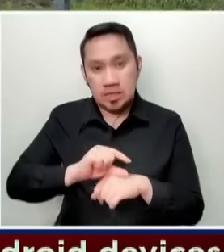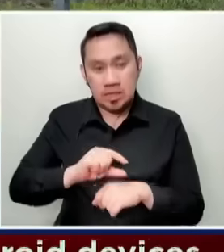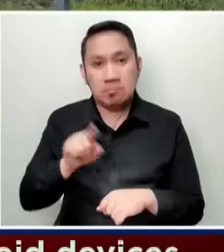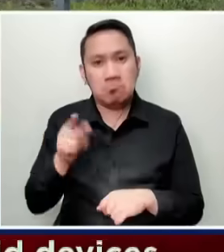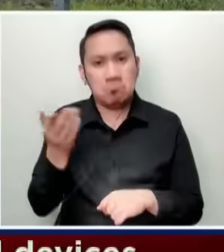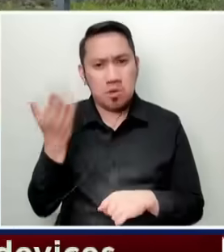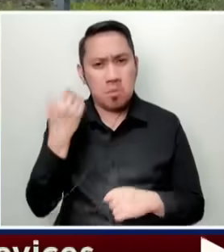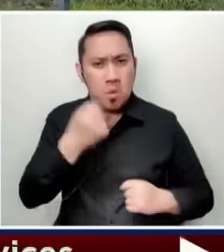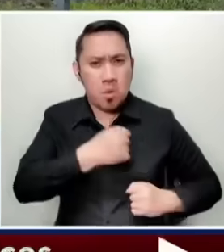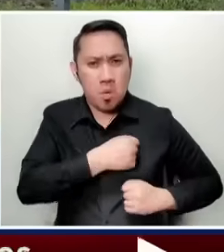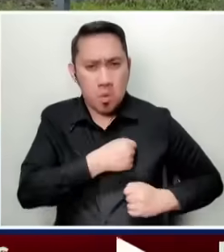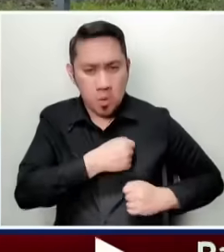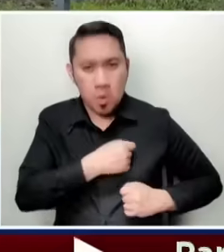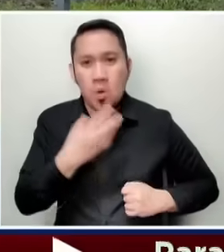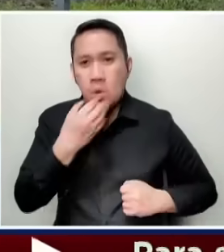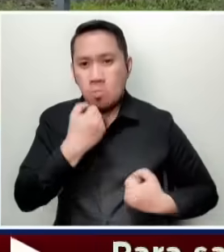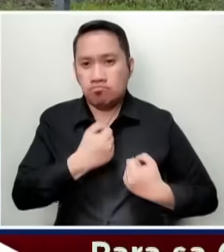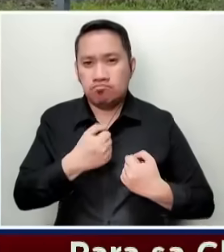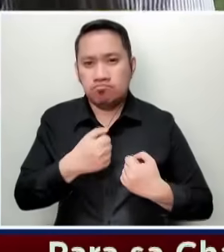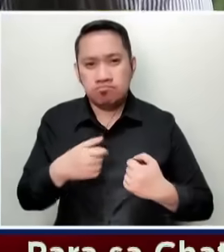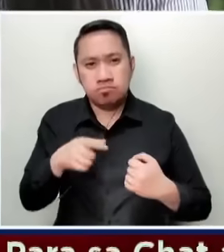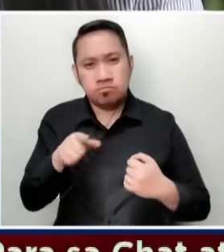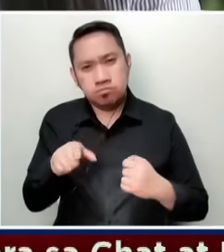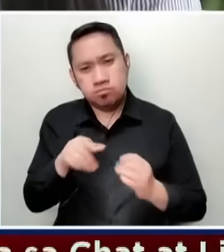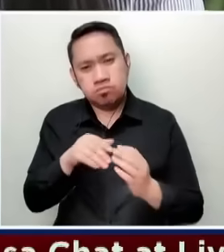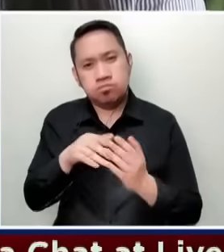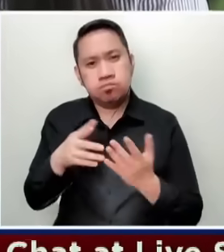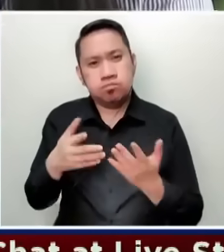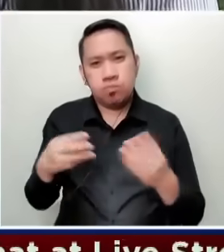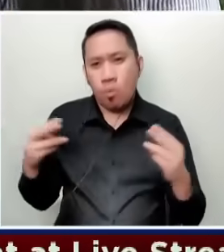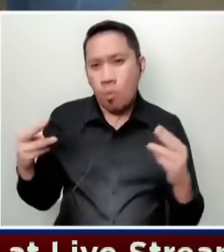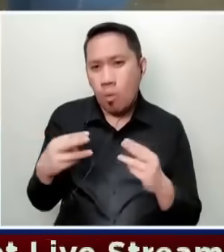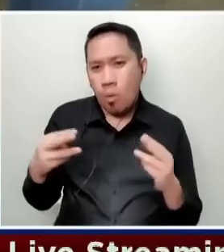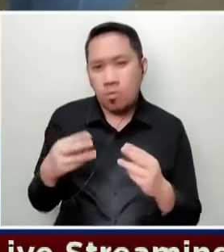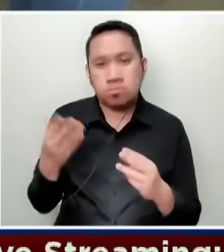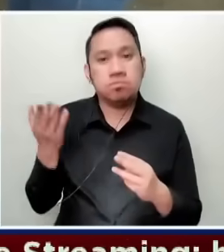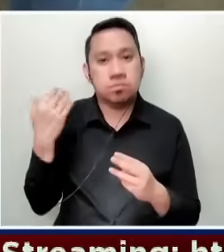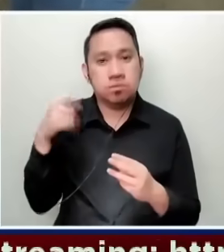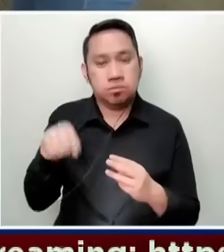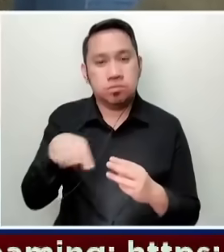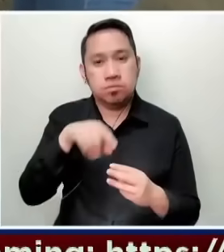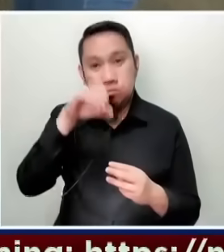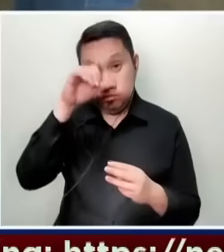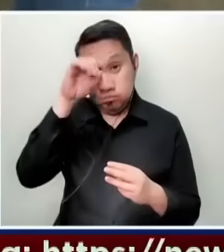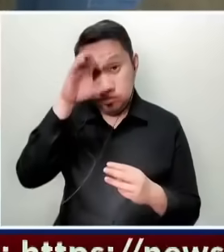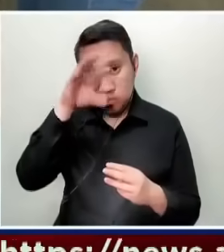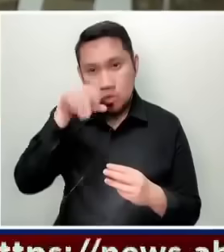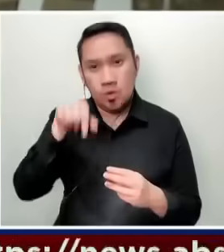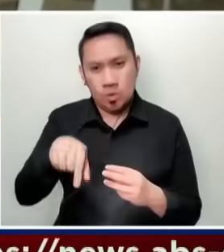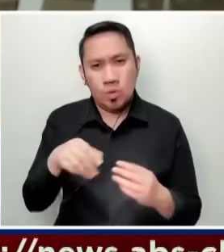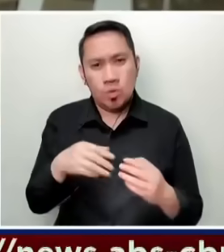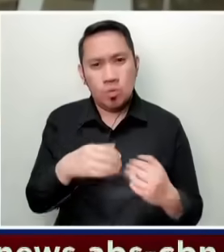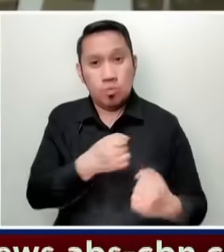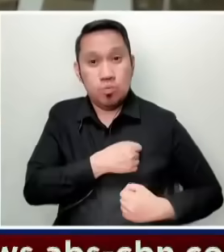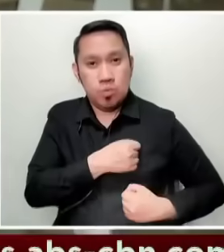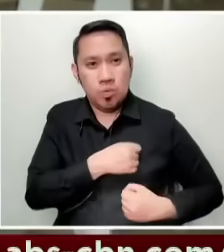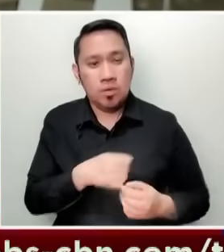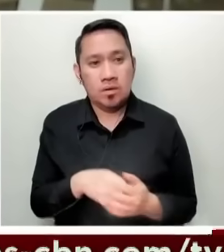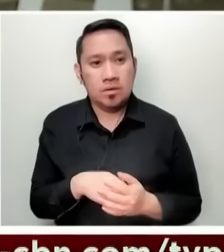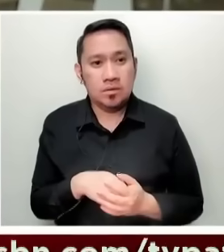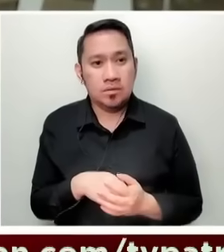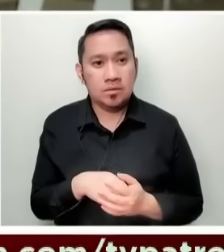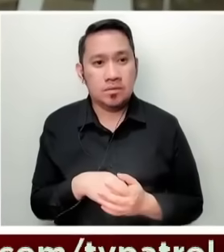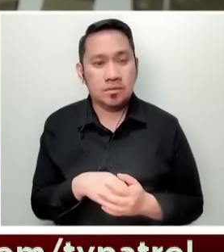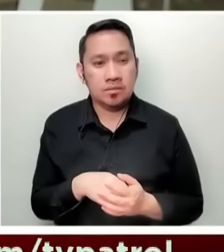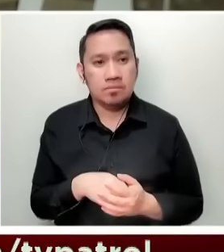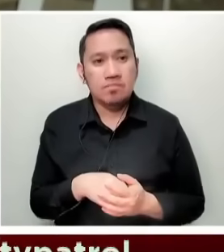sundalo na nakipaglaban kontra sa mga Hapon noong World War II ang kanilang namayapang mahal sa buhay. Hindi na po namin siya